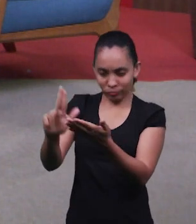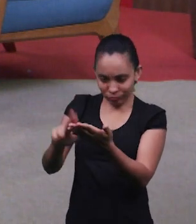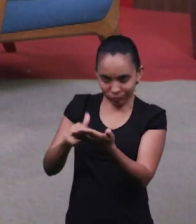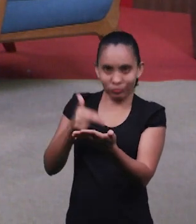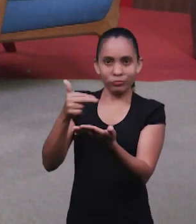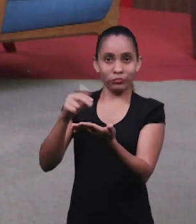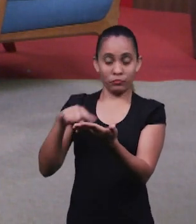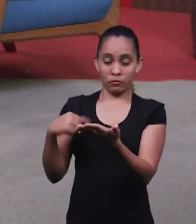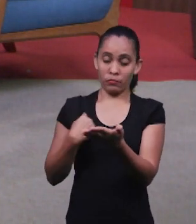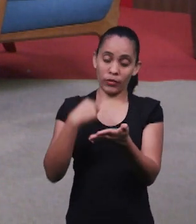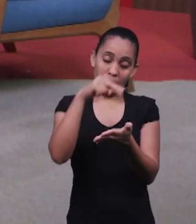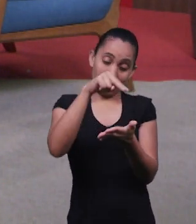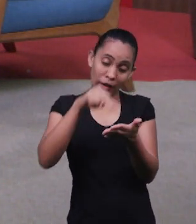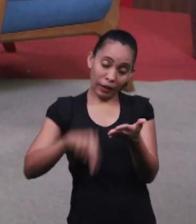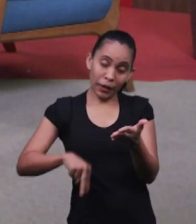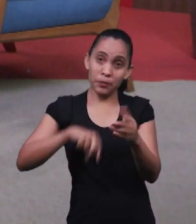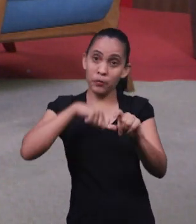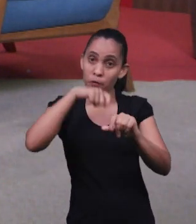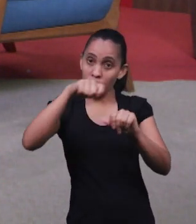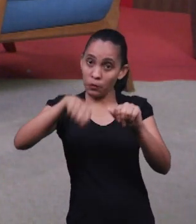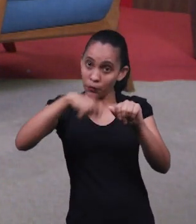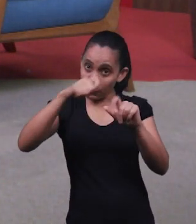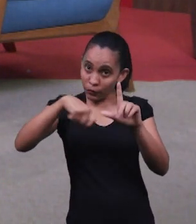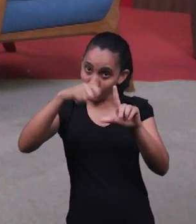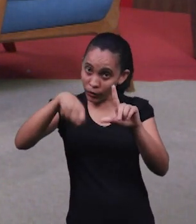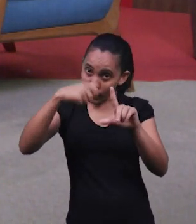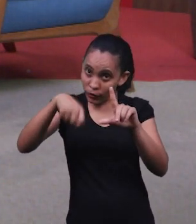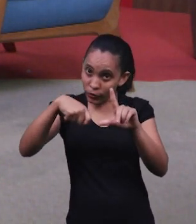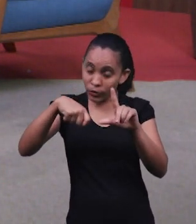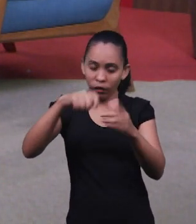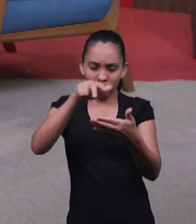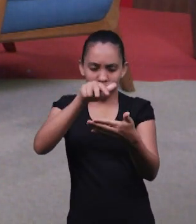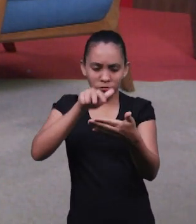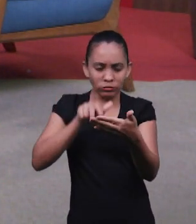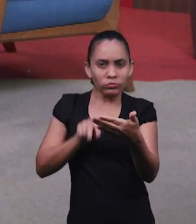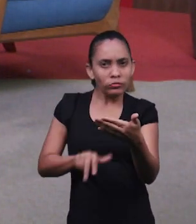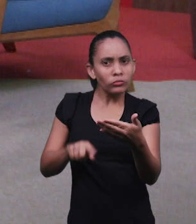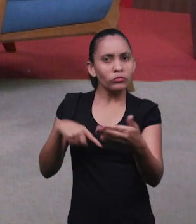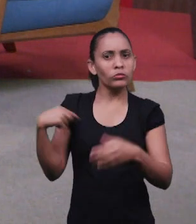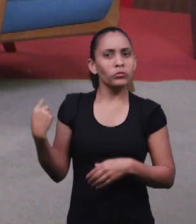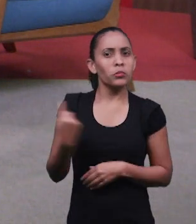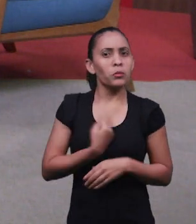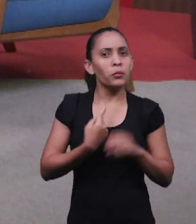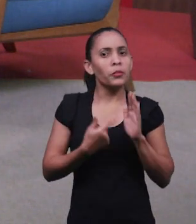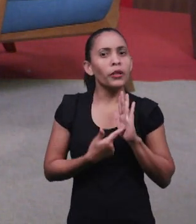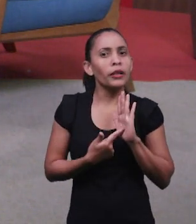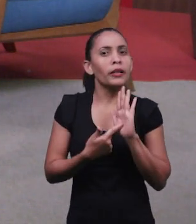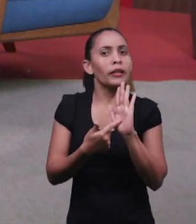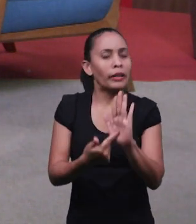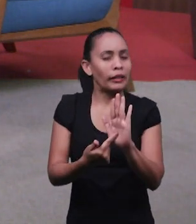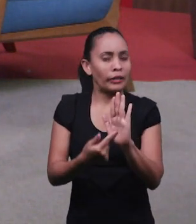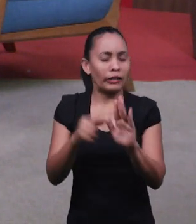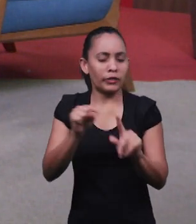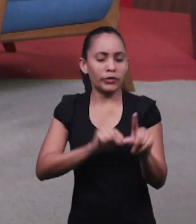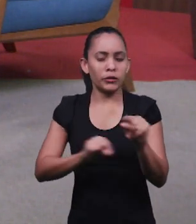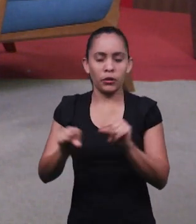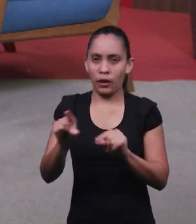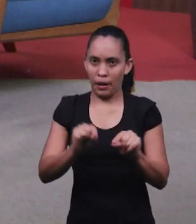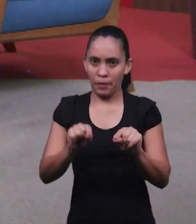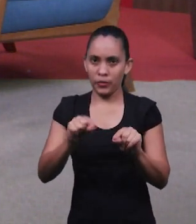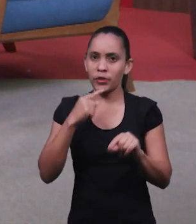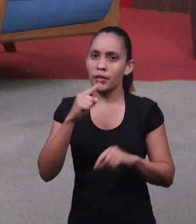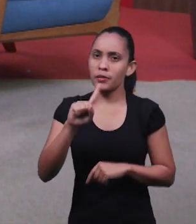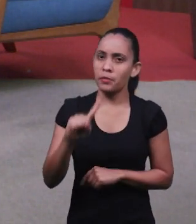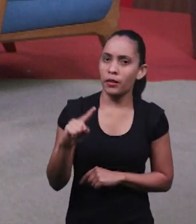reçu ici, nous avons lu, nous avons regardé. Des frères font cela et nous apportons toujours. Nous